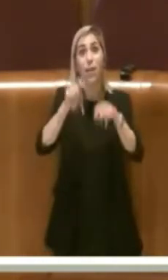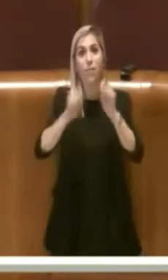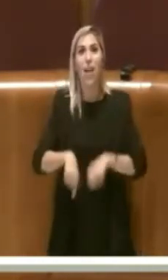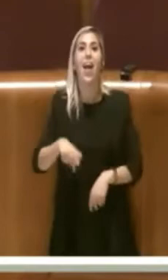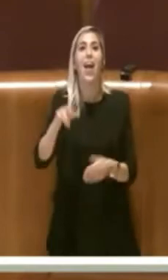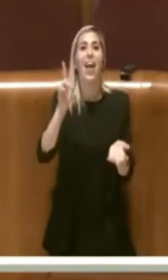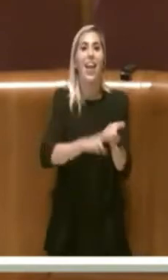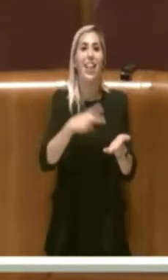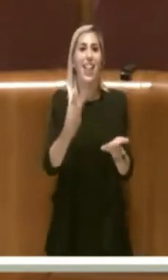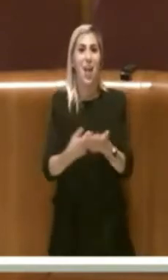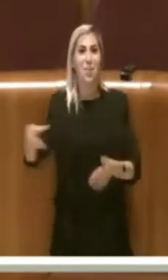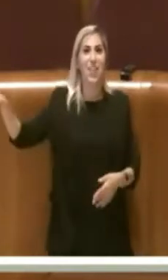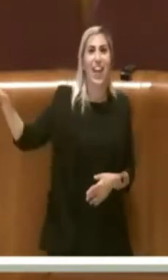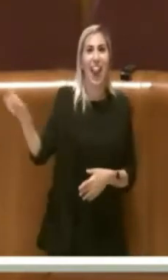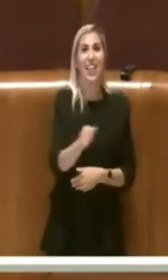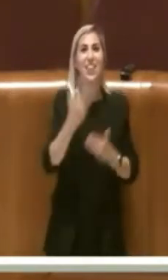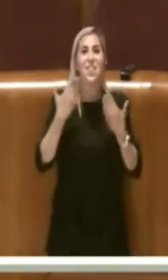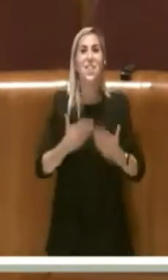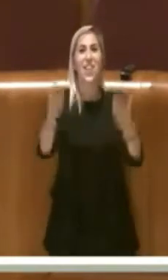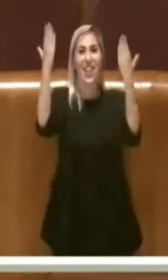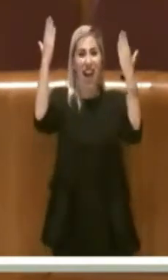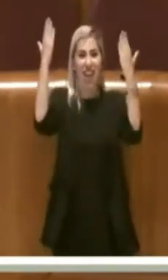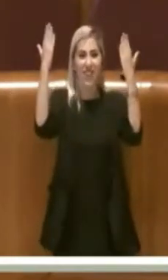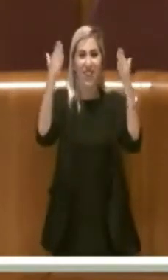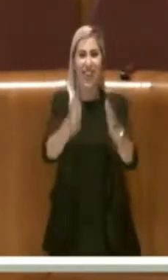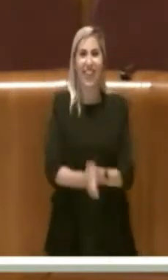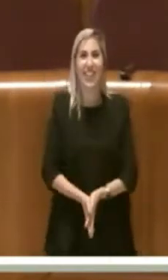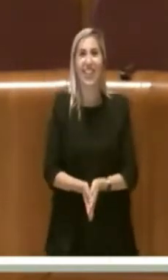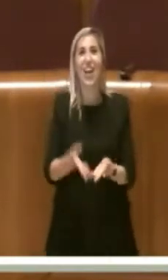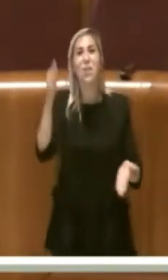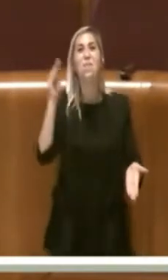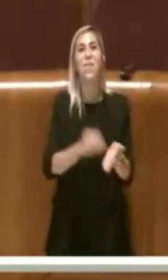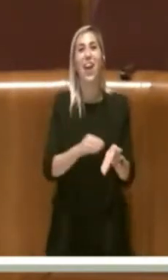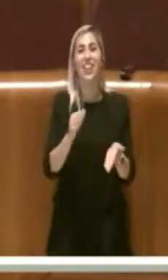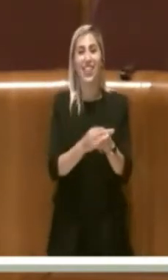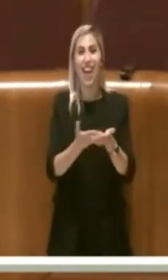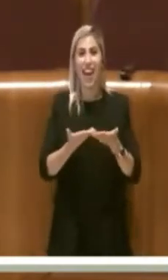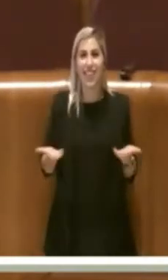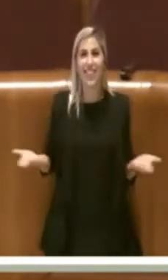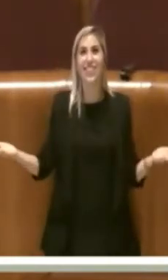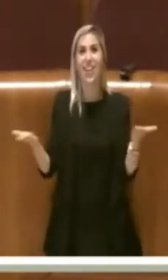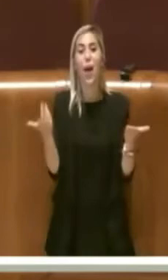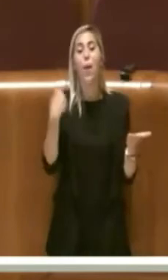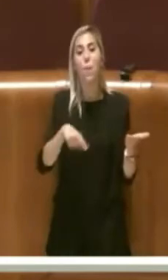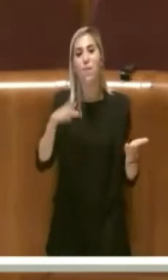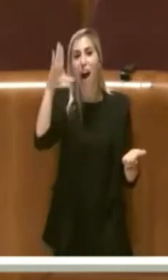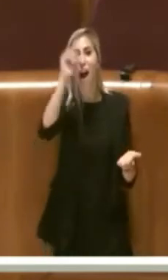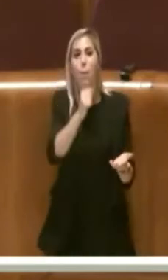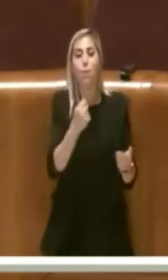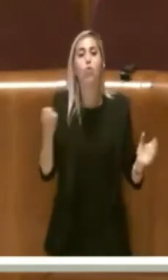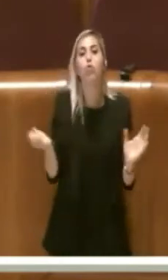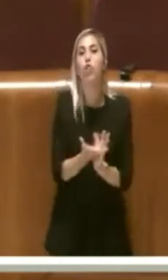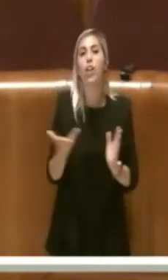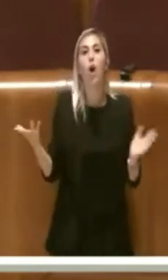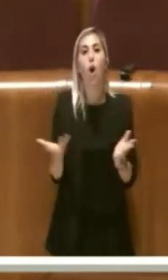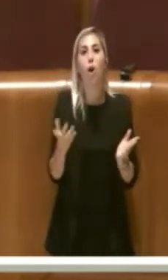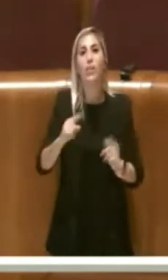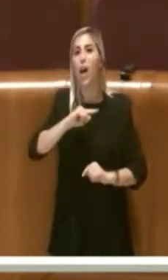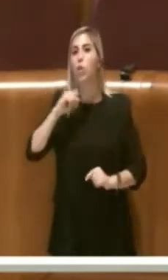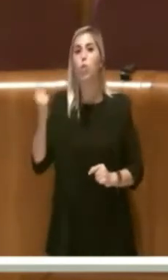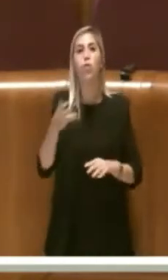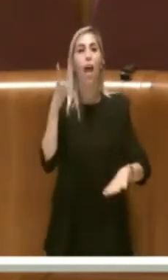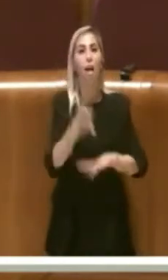LIS che finalmente sono in aula anche per far comprendere quello che succede in assemblea a